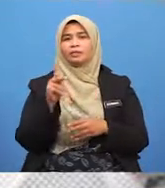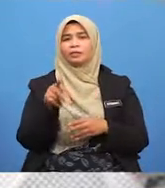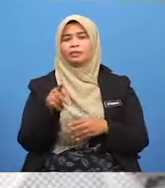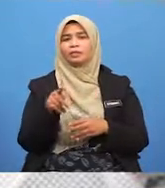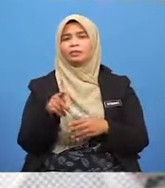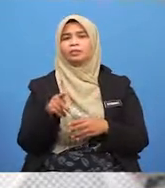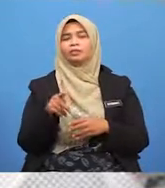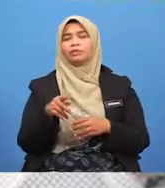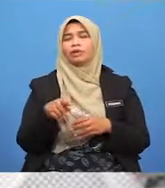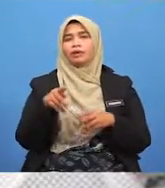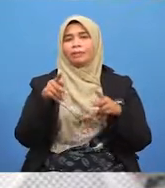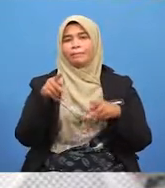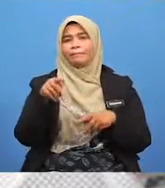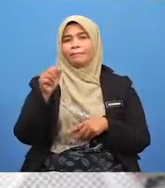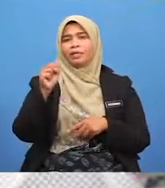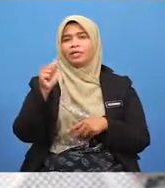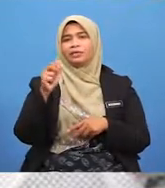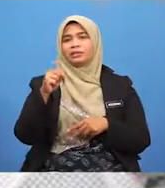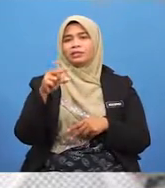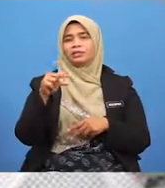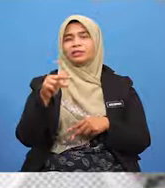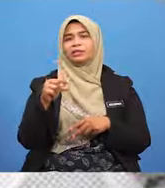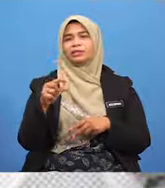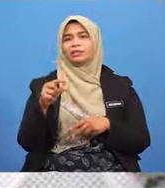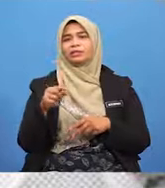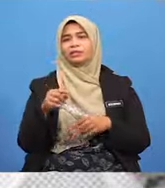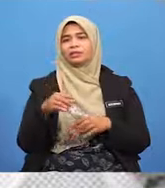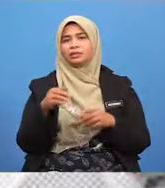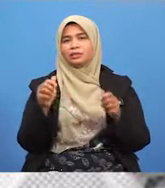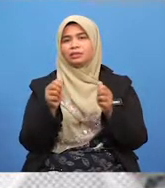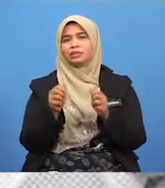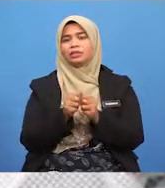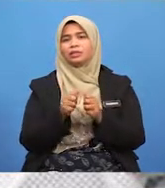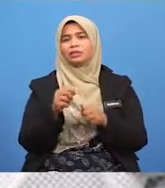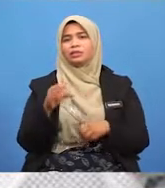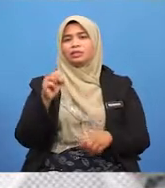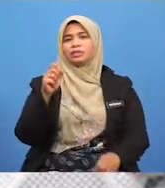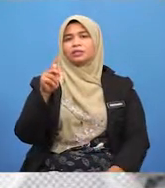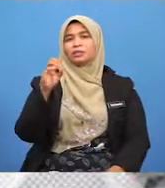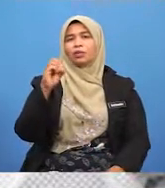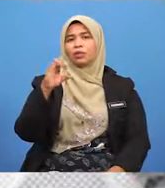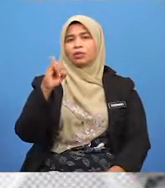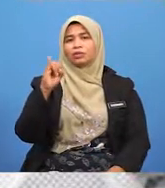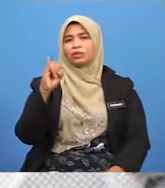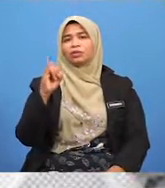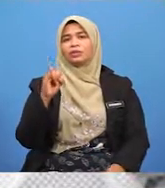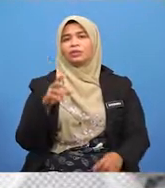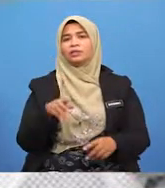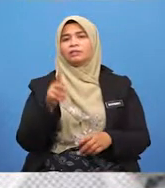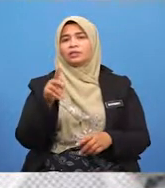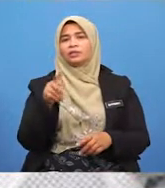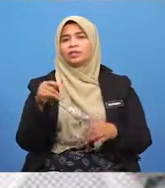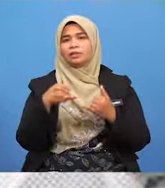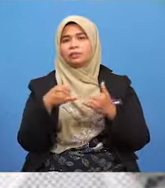memasang gelendung bersama sekoci pada mesin pastikan benang tersebut tegang